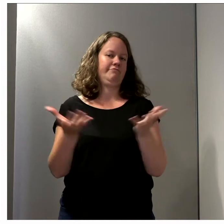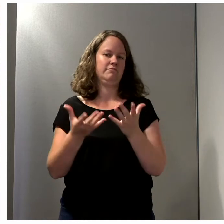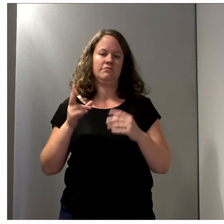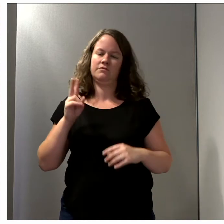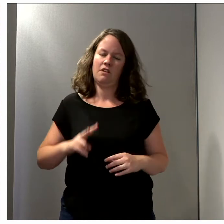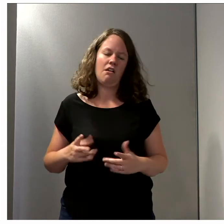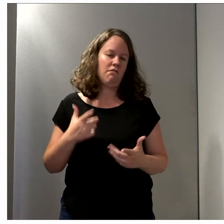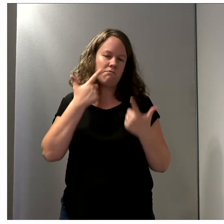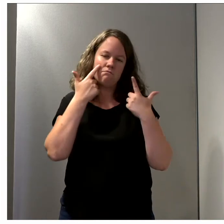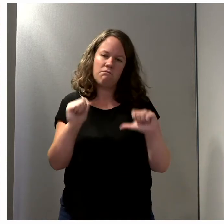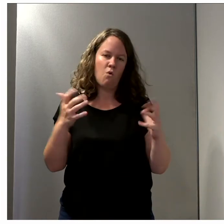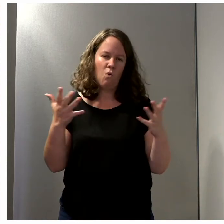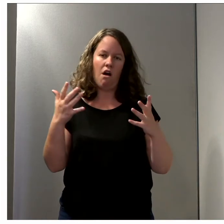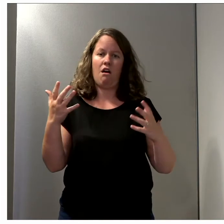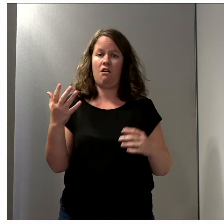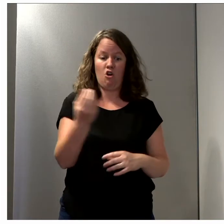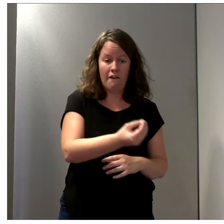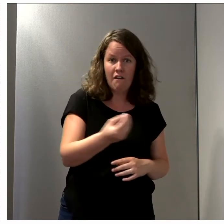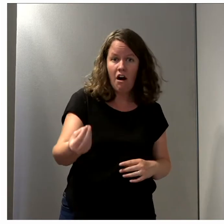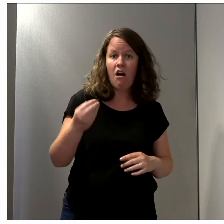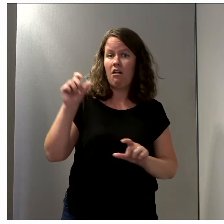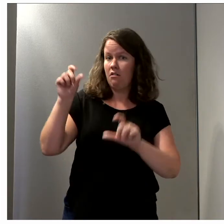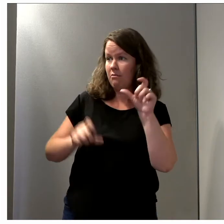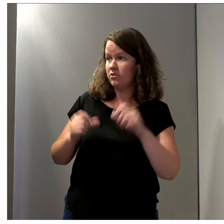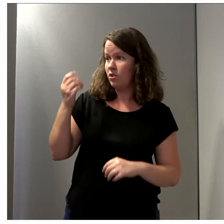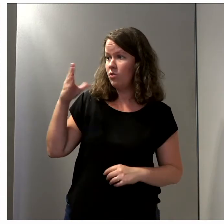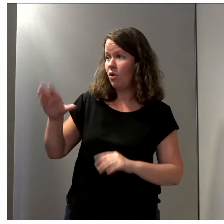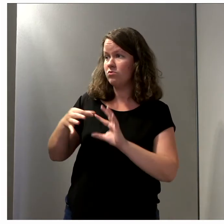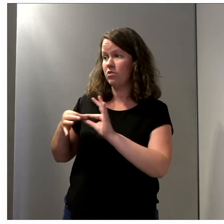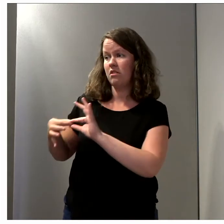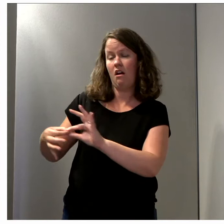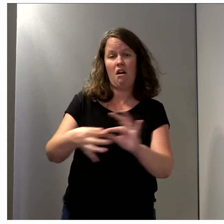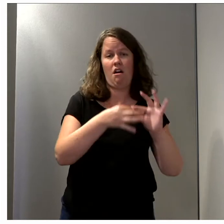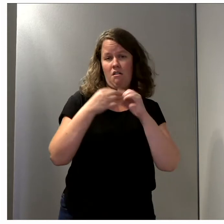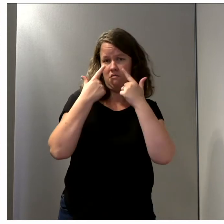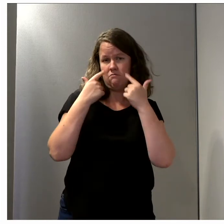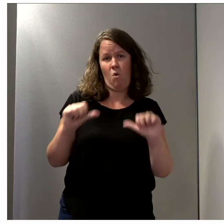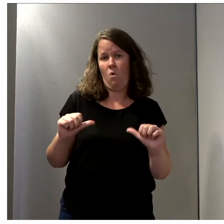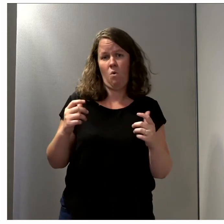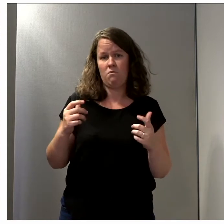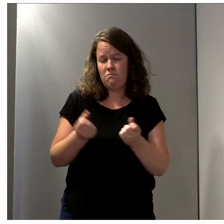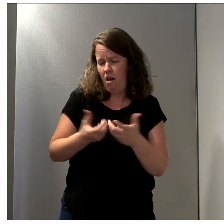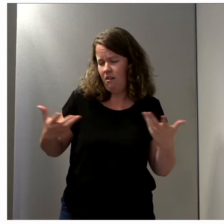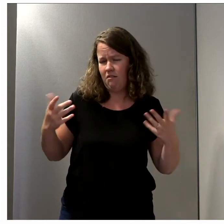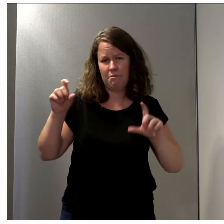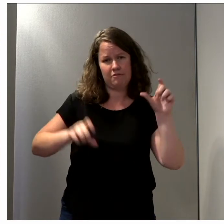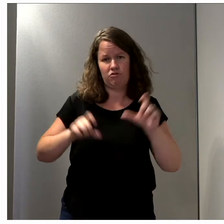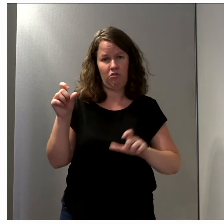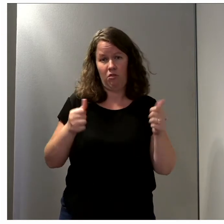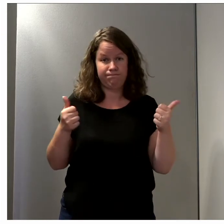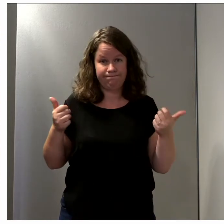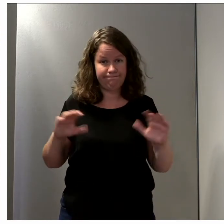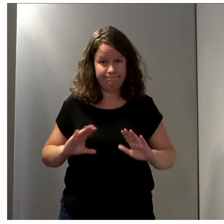du lien avec plein d'autres personnes en situation de handicap, plein de personnes, plein de